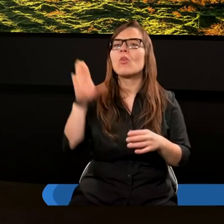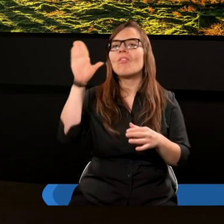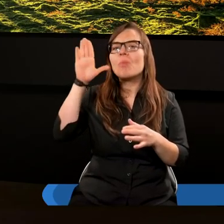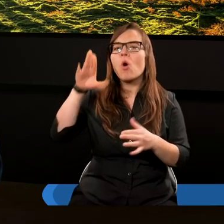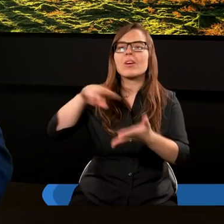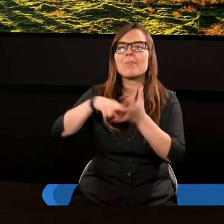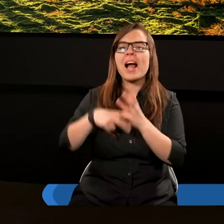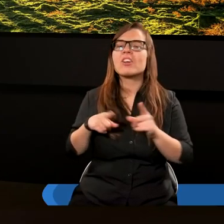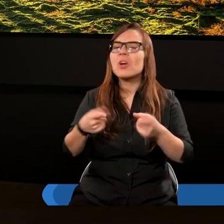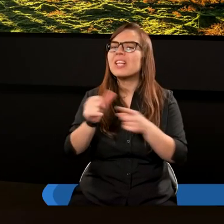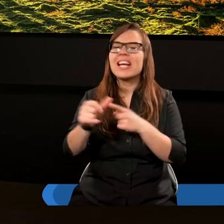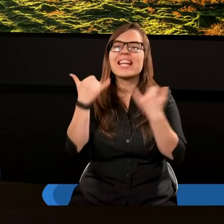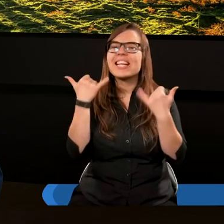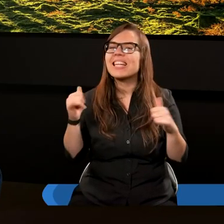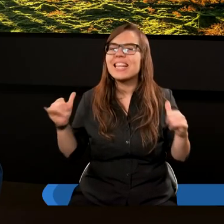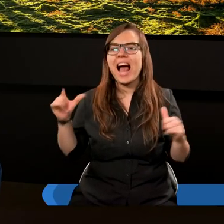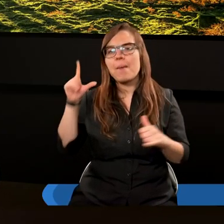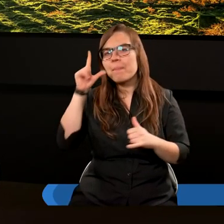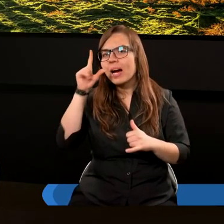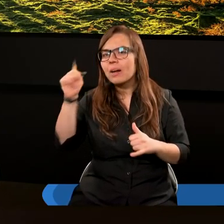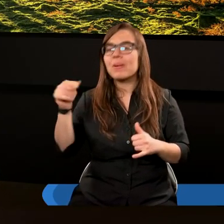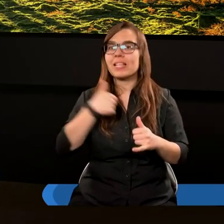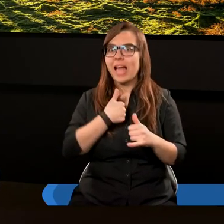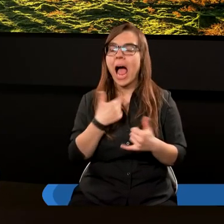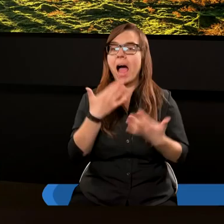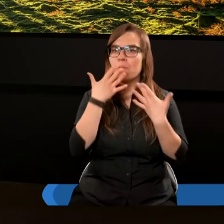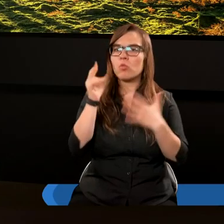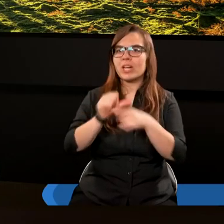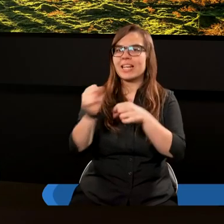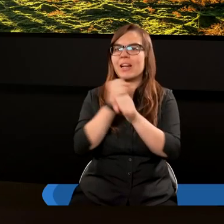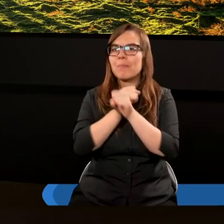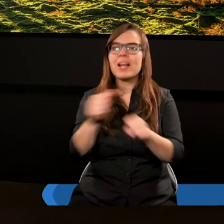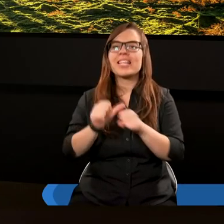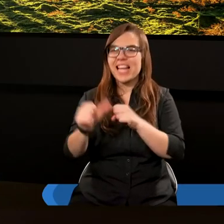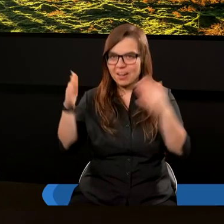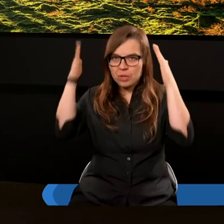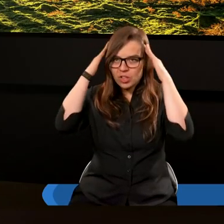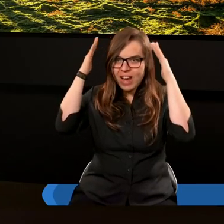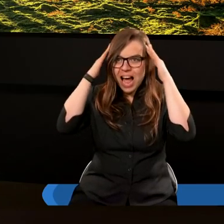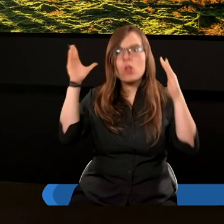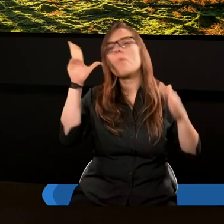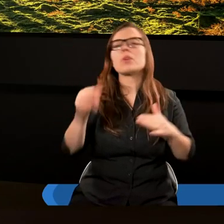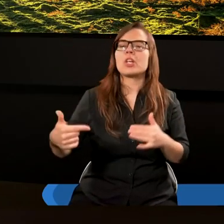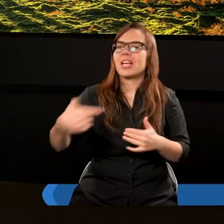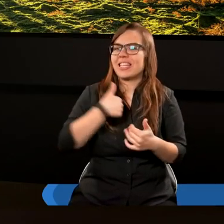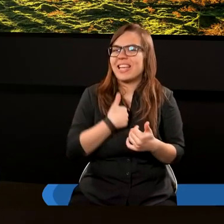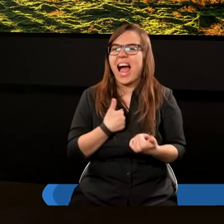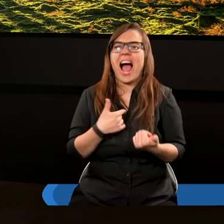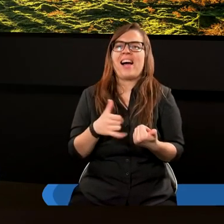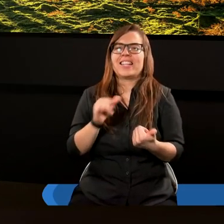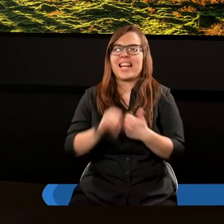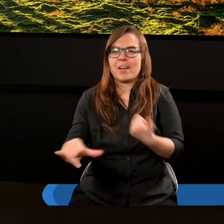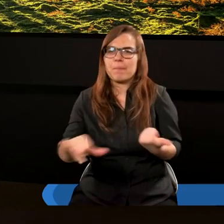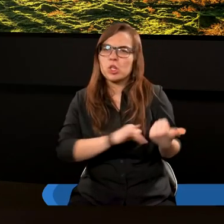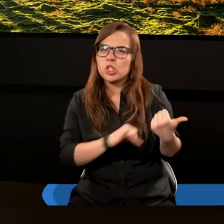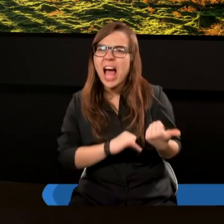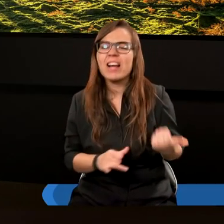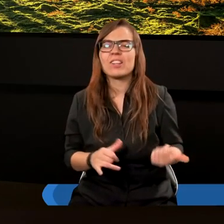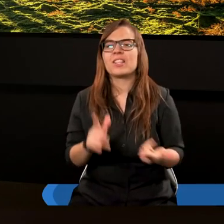jest zupełnie inna perspektywa. Bo ja mówiąc, że jestem zbawiony, jestem całkowicie świadomy, że jestem totalnym grzesznikiem.